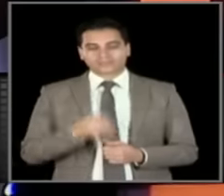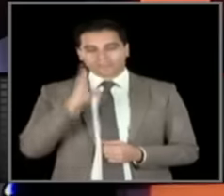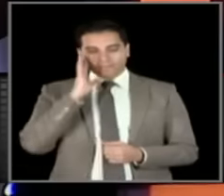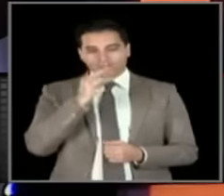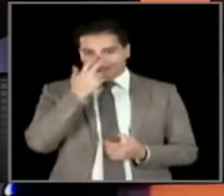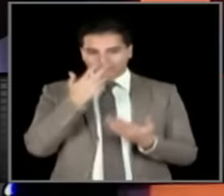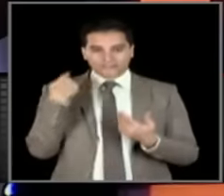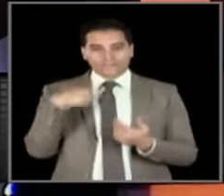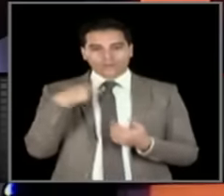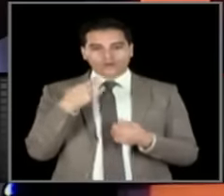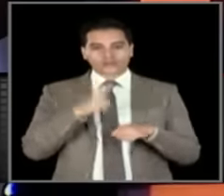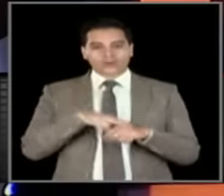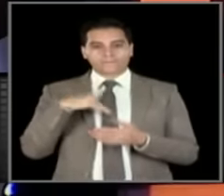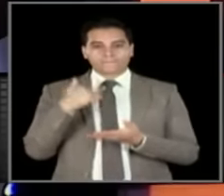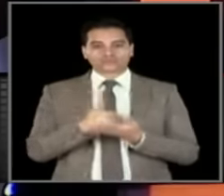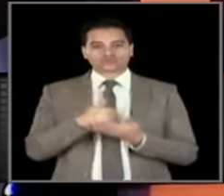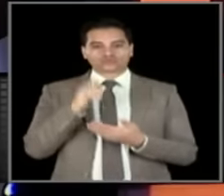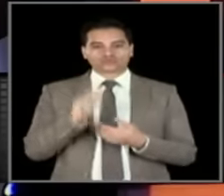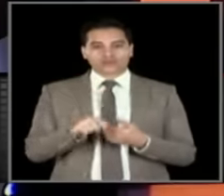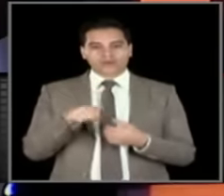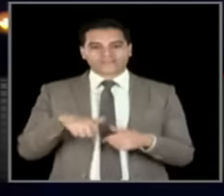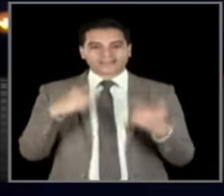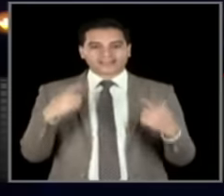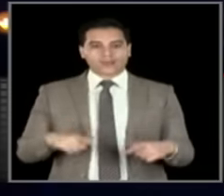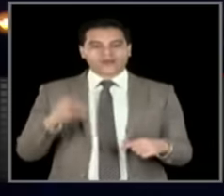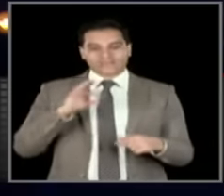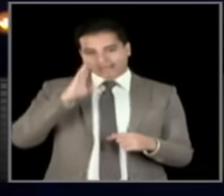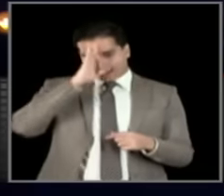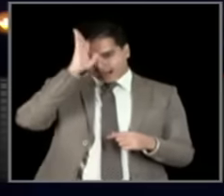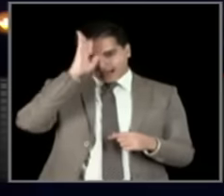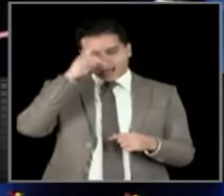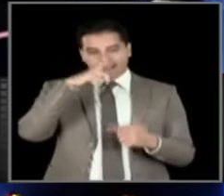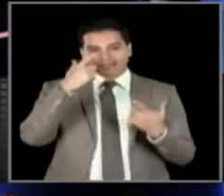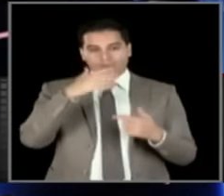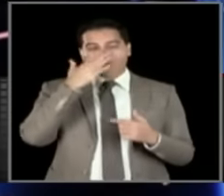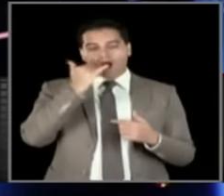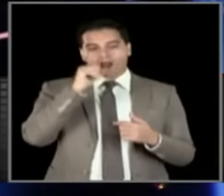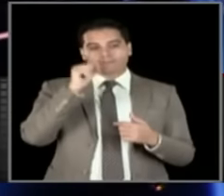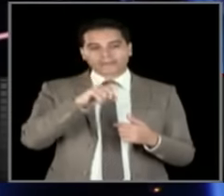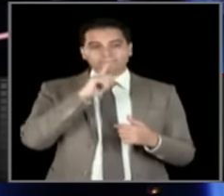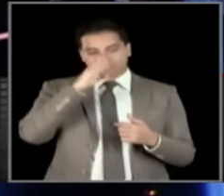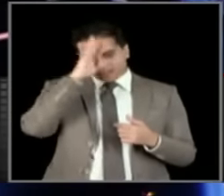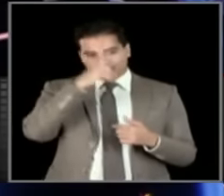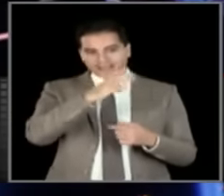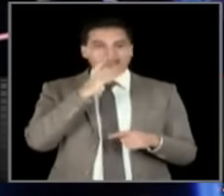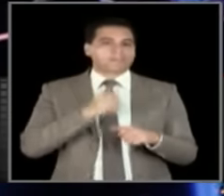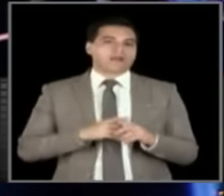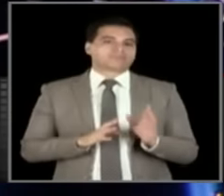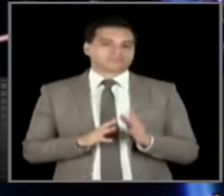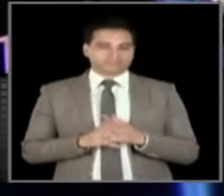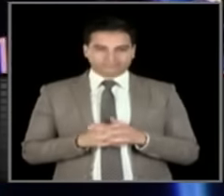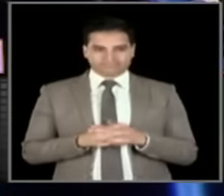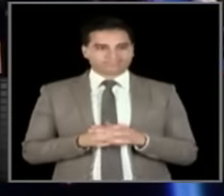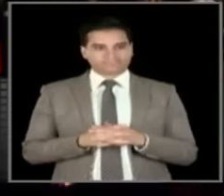كان وزير ومستشار في الدولة. العراق. طبعا خليجية، ولكن حسن إجابة